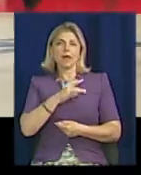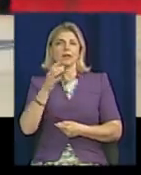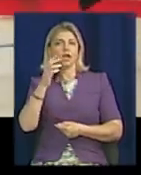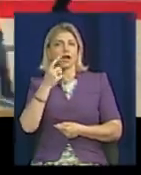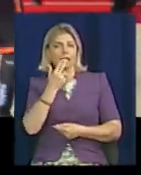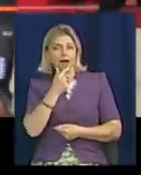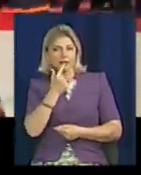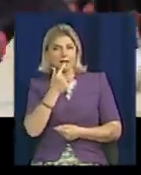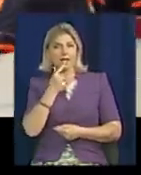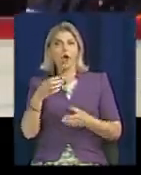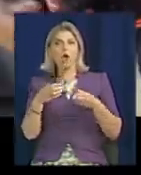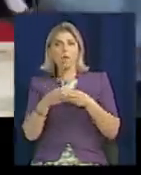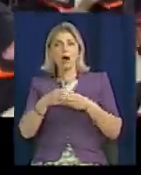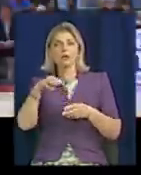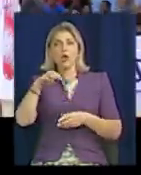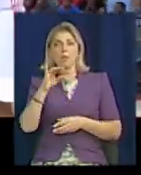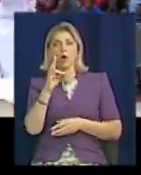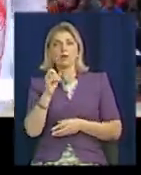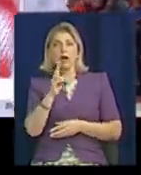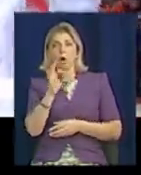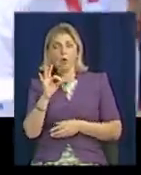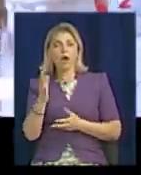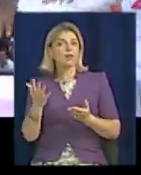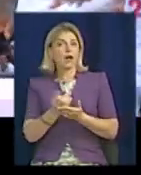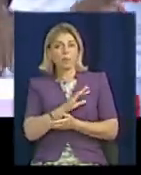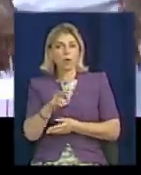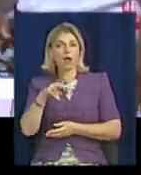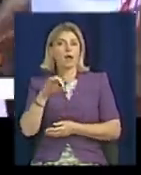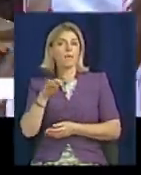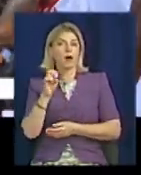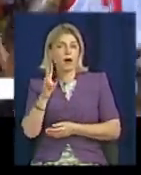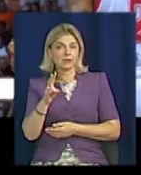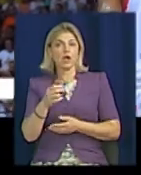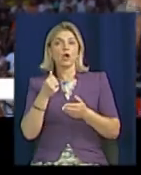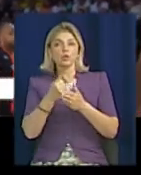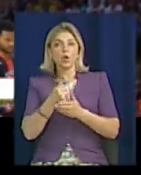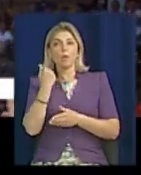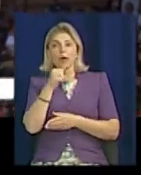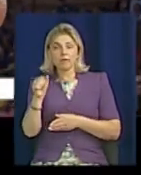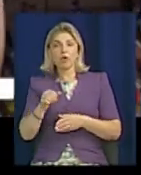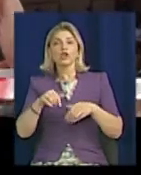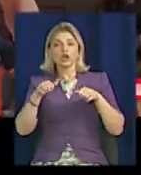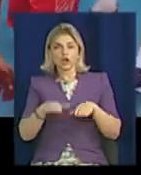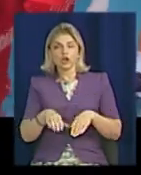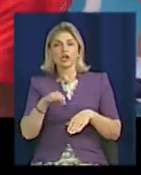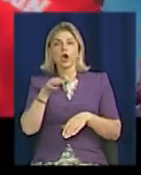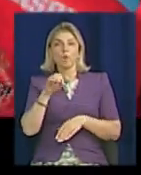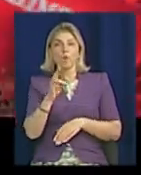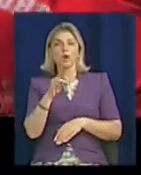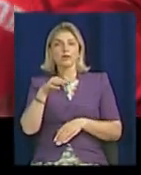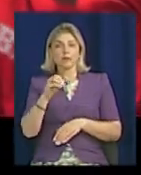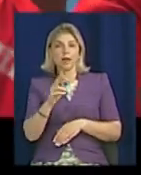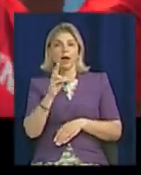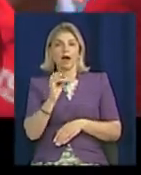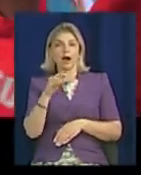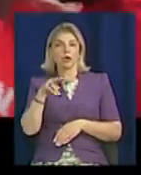називають команду «Монако», не впоралися з «Ліаманом». Доля серії до трьох перемог вирішилася у Монте-Карло, де команда Гладира поступилася